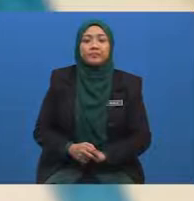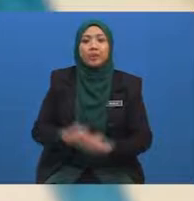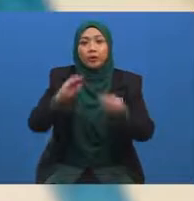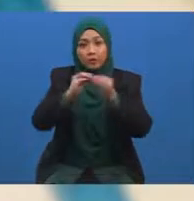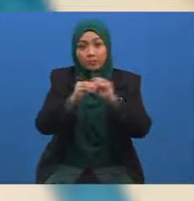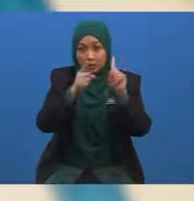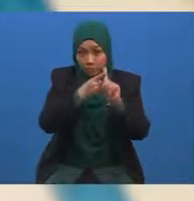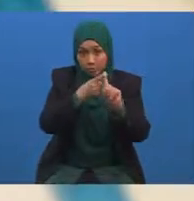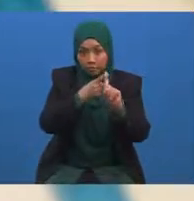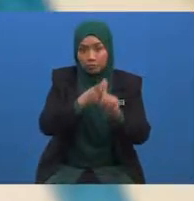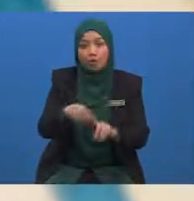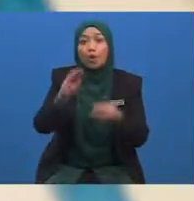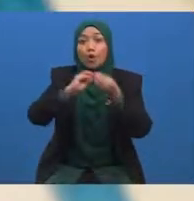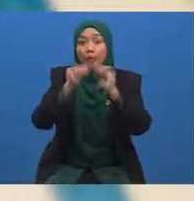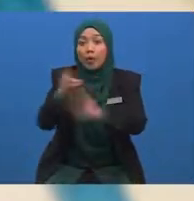Pertama, 6.